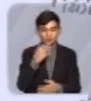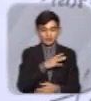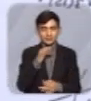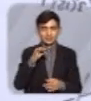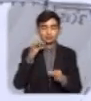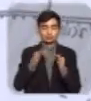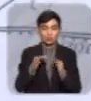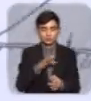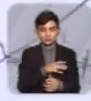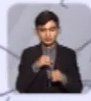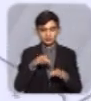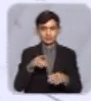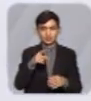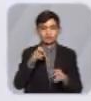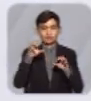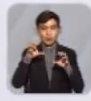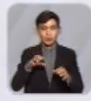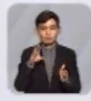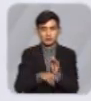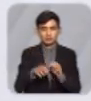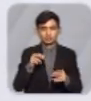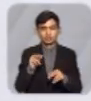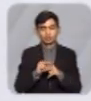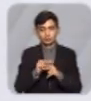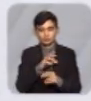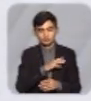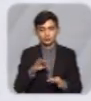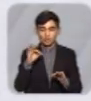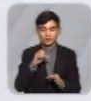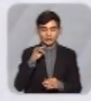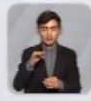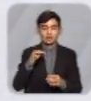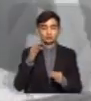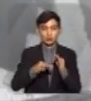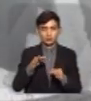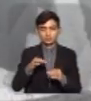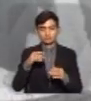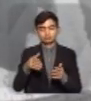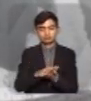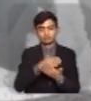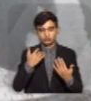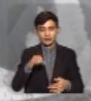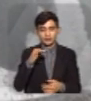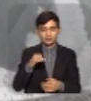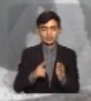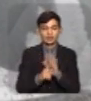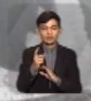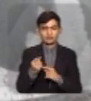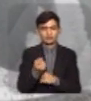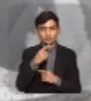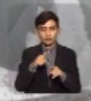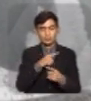мүлік тіркелмеген және рұқсатсыз салынған деген шешім шығарған. Алайда апелляциялық сот ол шешімді бұзыпты. Міне балықтың беті сонда ашылды дейді